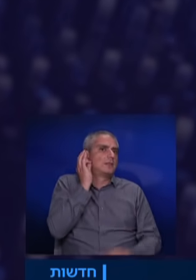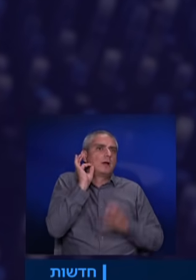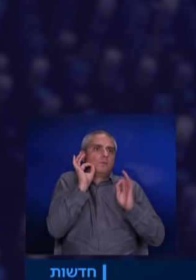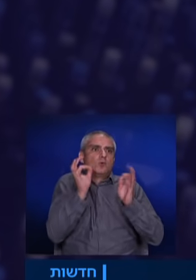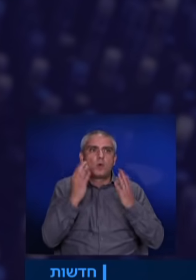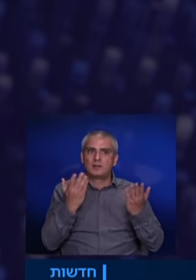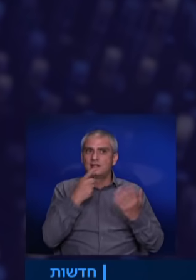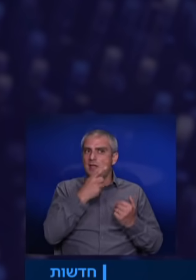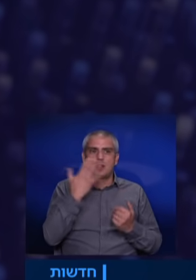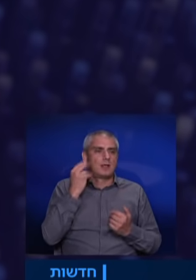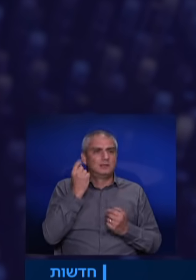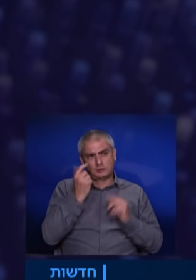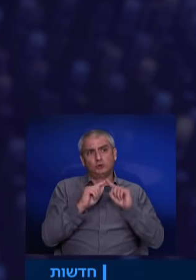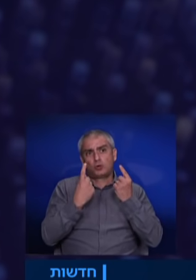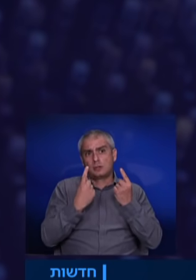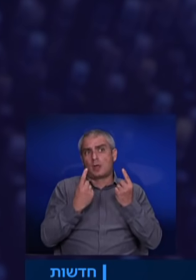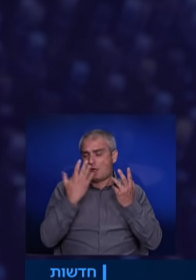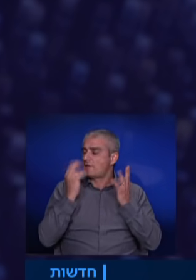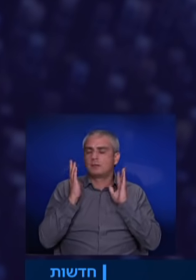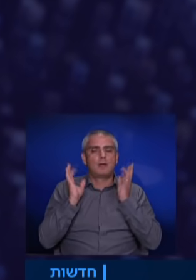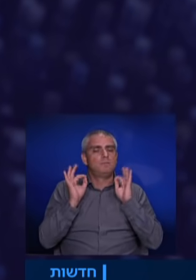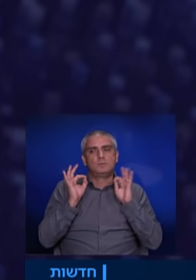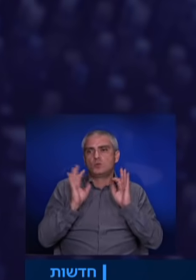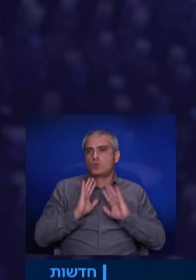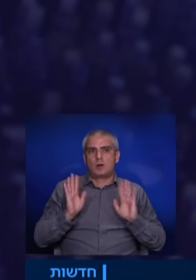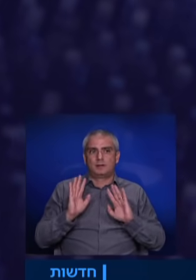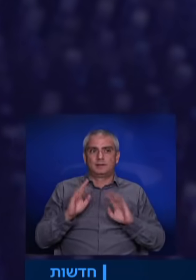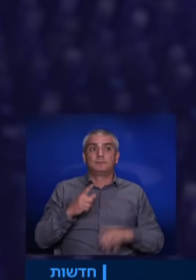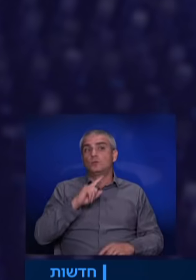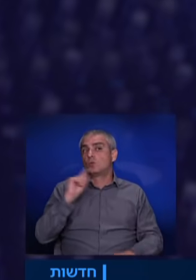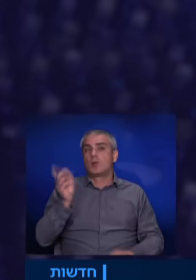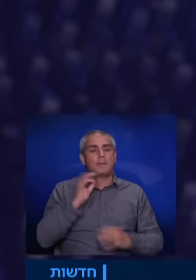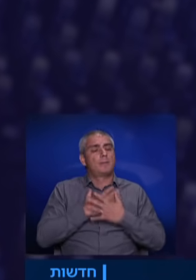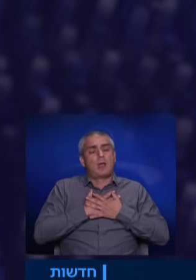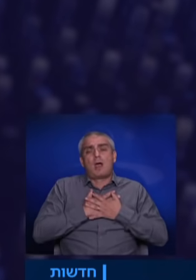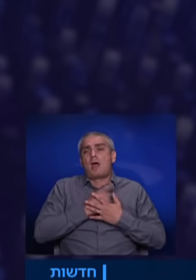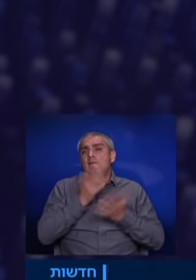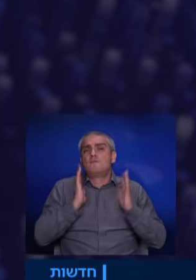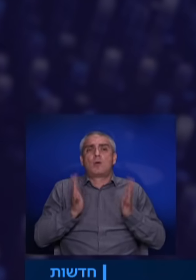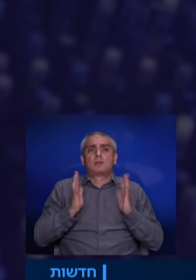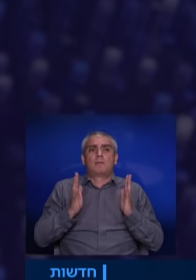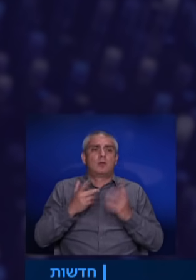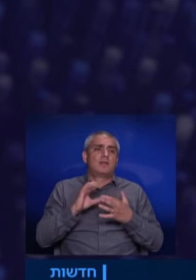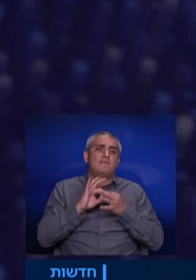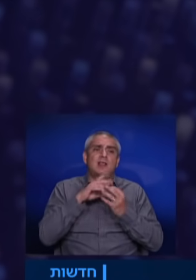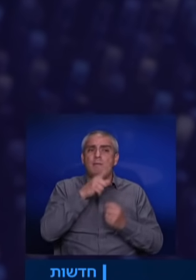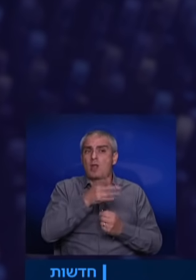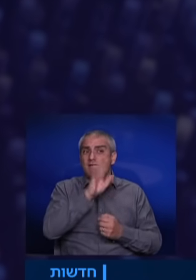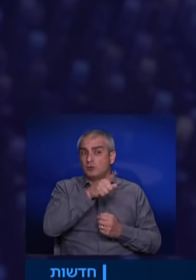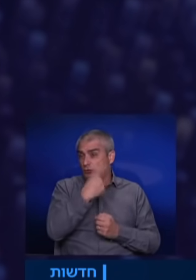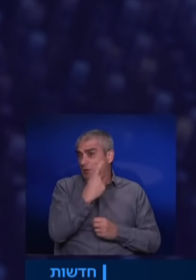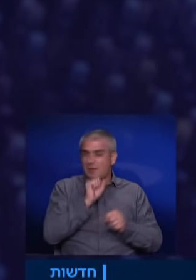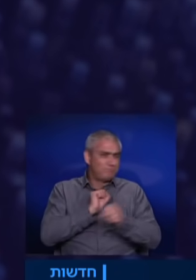מיוחדת, היא הייתה קצת שונה, אבל היא הייתה מיוחדת, וכולם באמת אהבו אותה והתחברו אליה, למרות שהיא